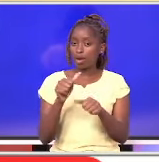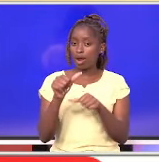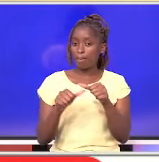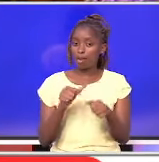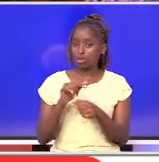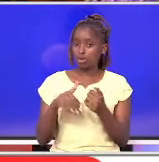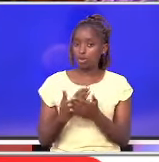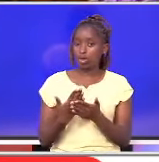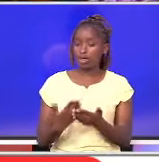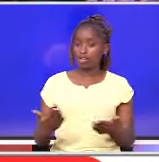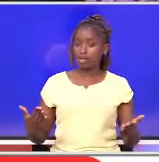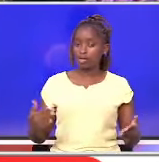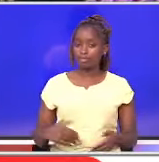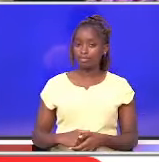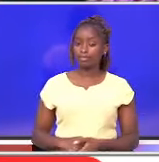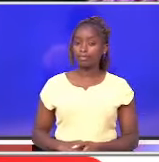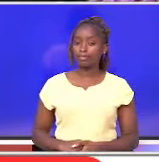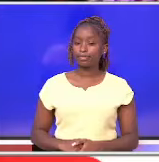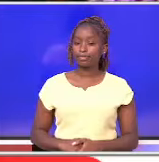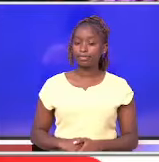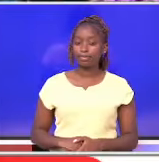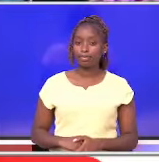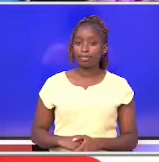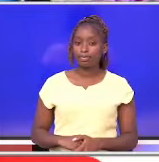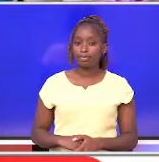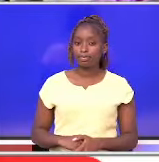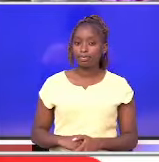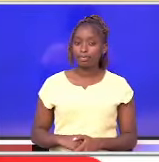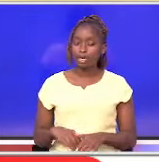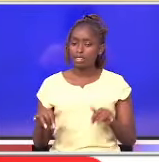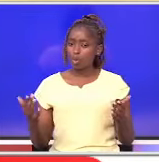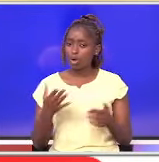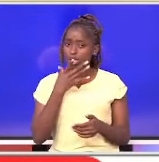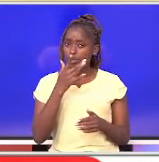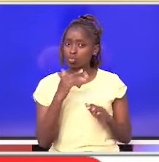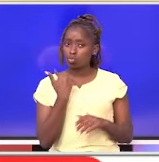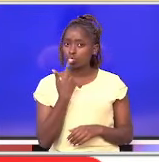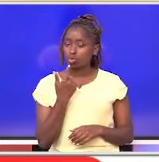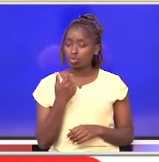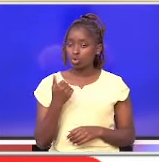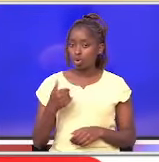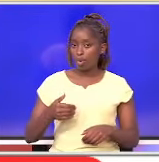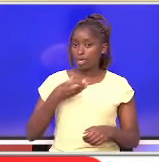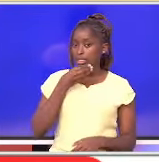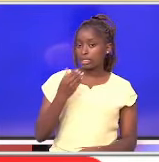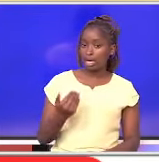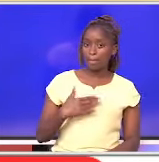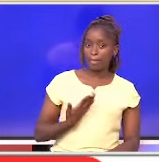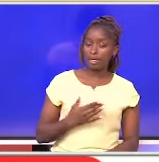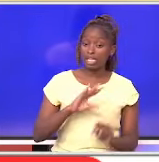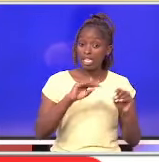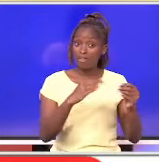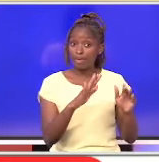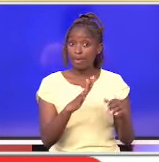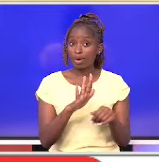of Singishu. Alikuwa nani wako? Kijana wangu. Kwa jumla ulilipia pesa ngapi?